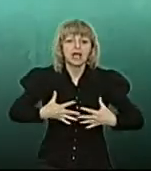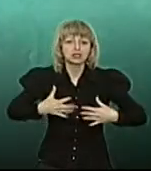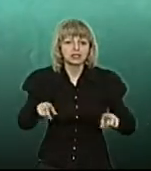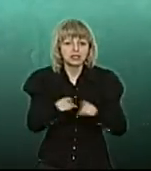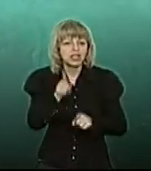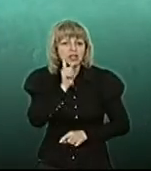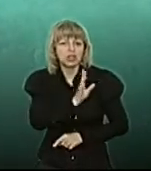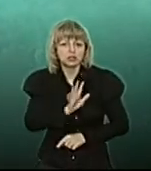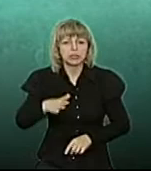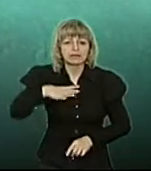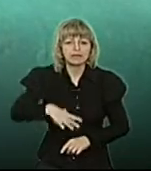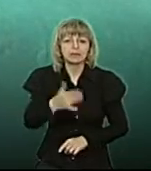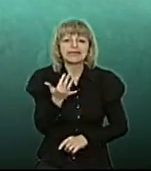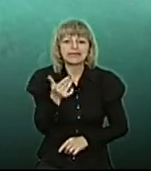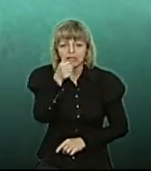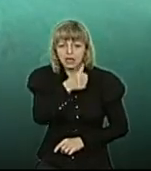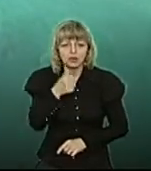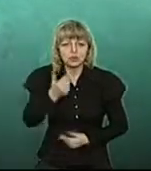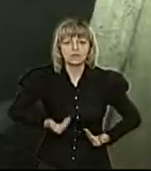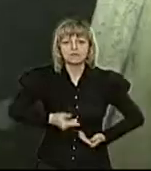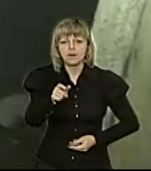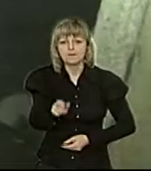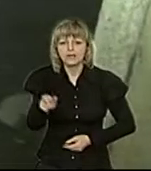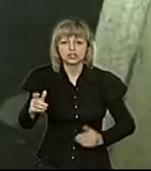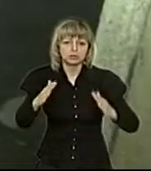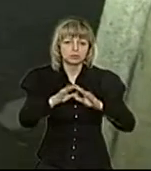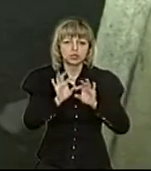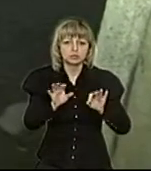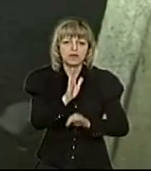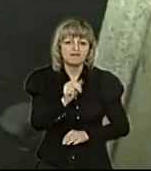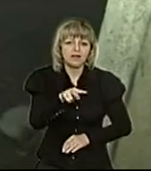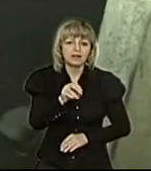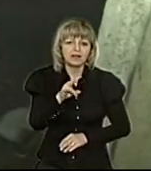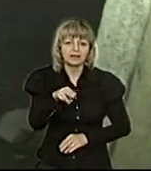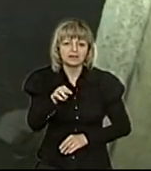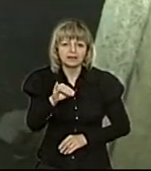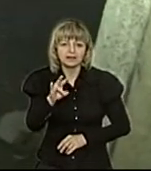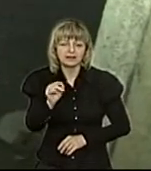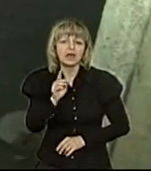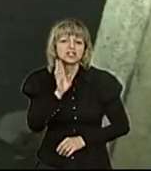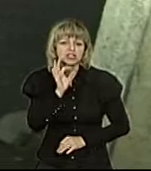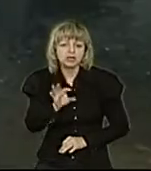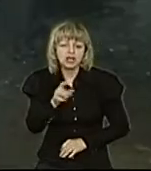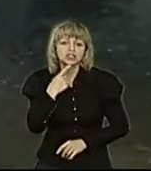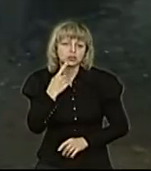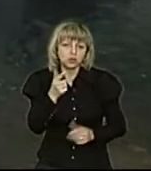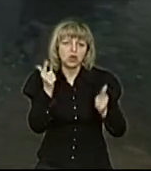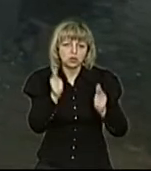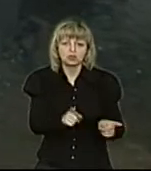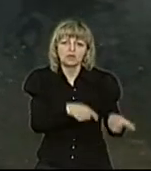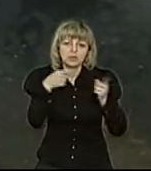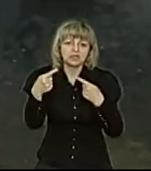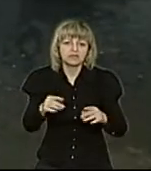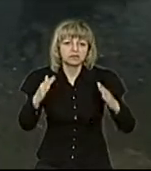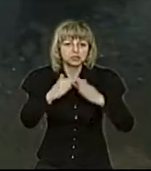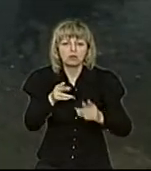Такі незручності терплять кілька років мешканці будинку, розповіла Валентина Фалдіна. Жінка каже, що готова переїхати, оскільки втомилась